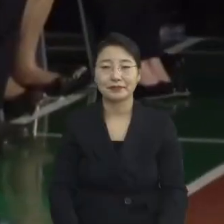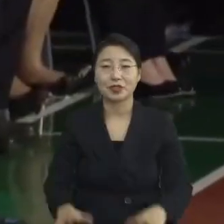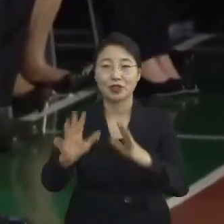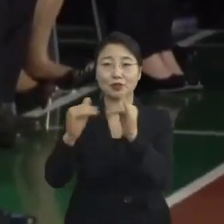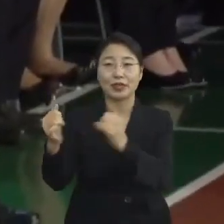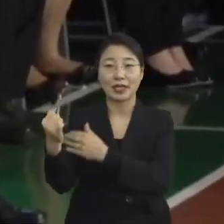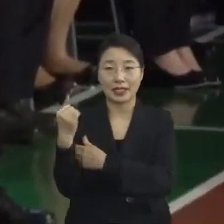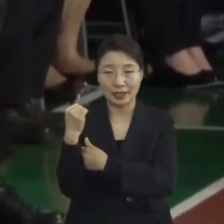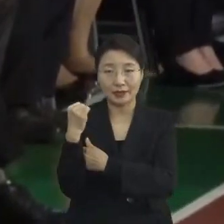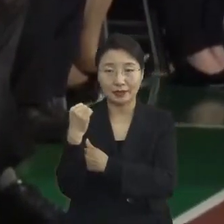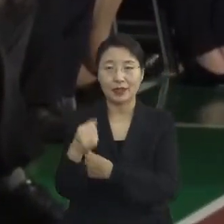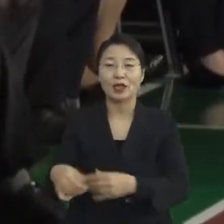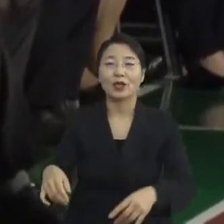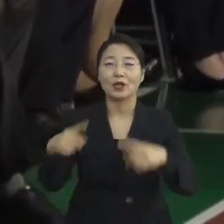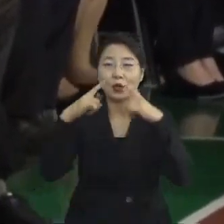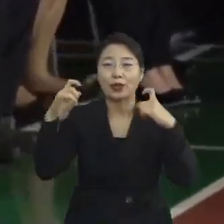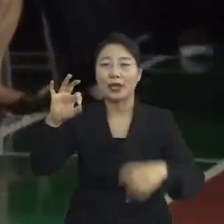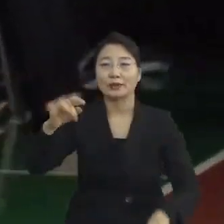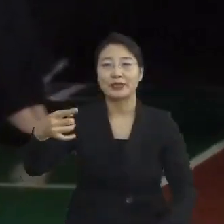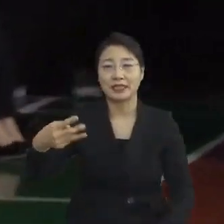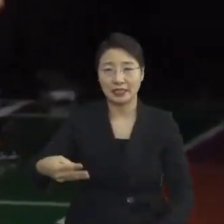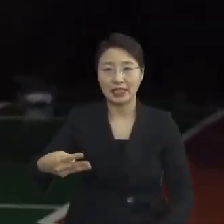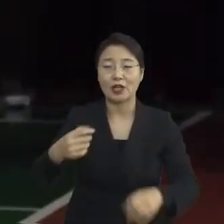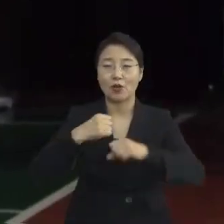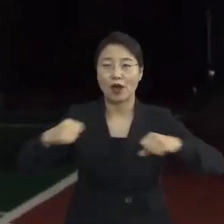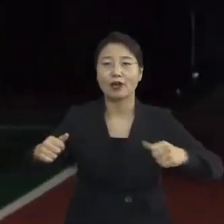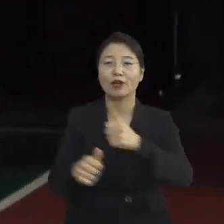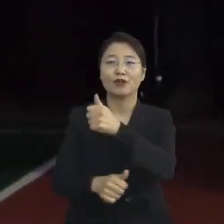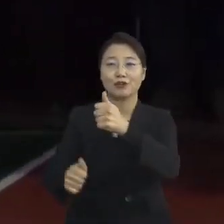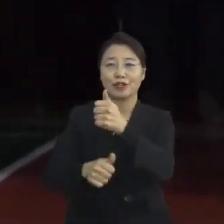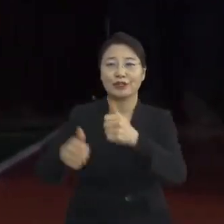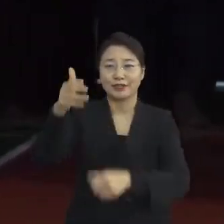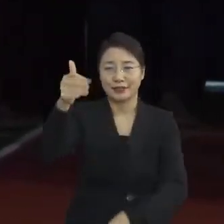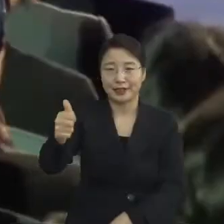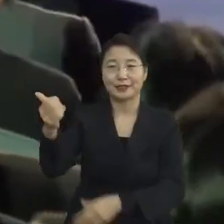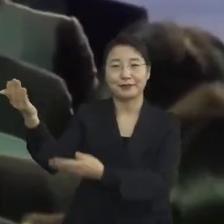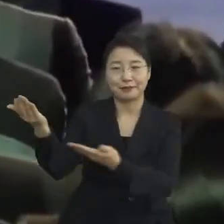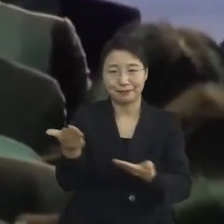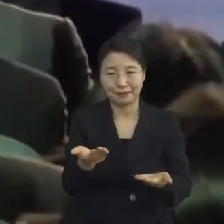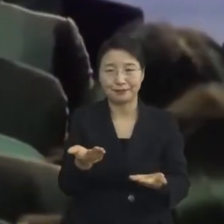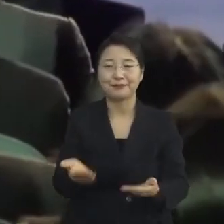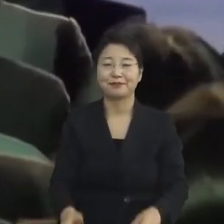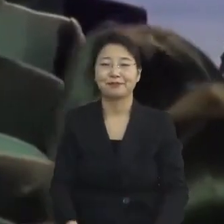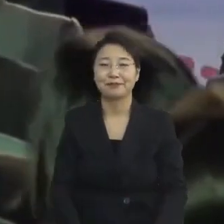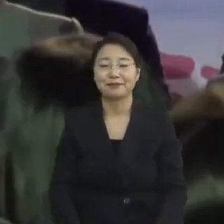국민의힘 동대문을 김경진 당협위원장님 참석하셨습니다.